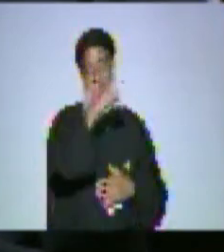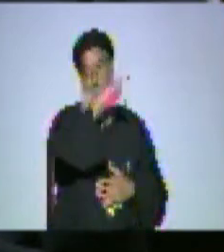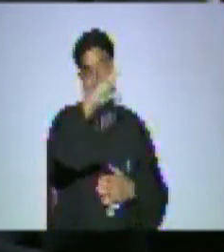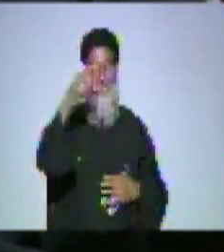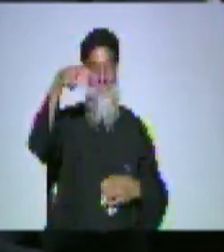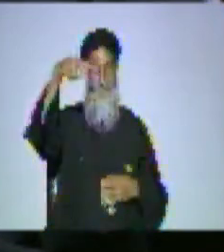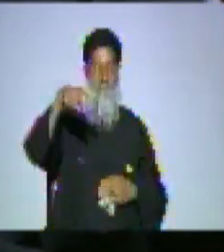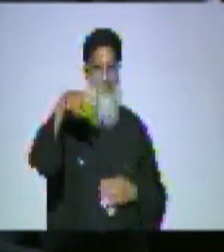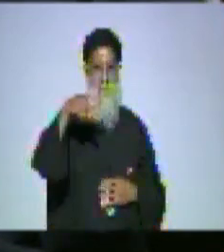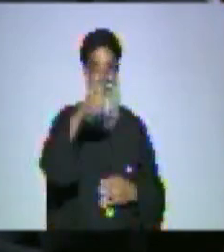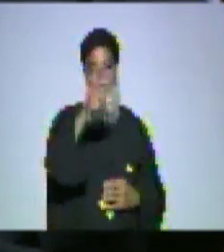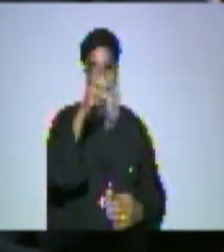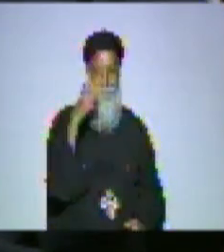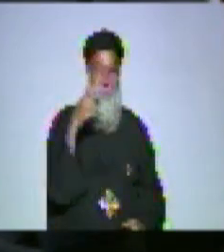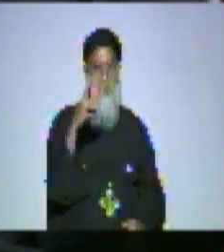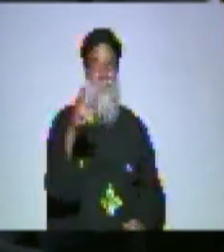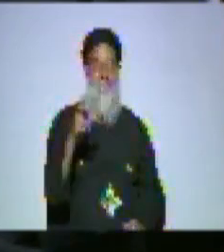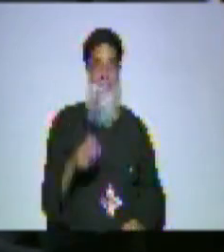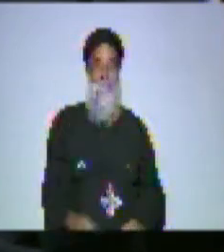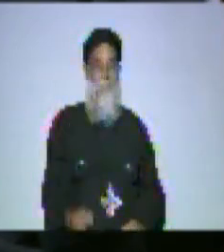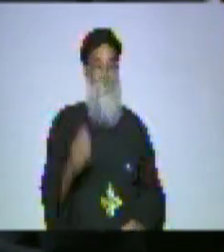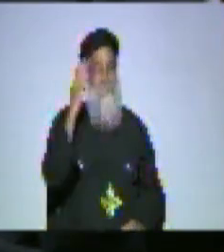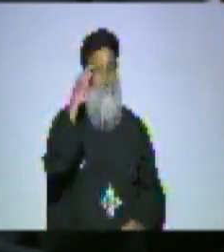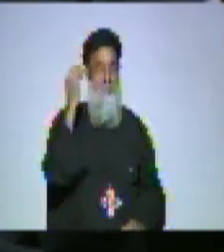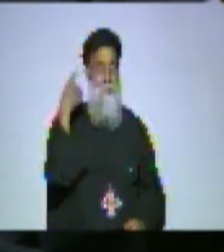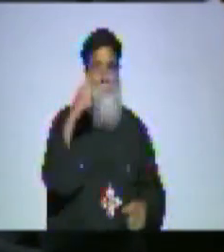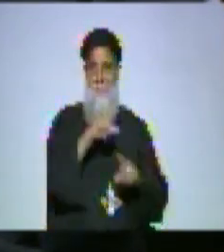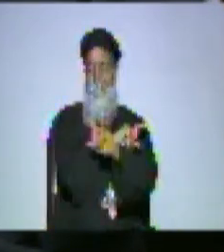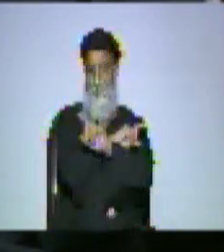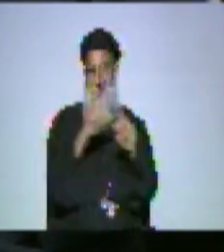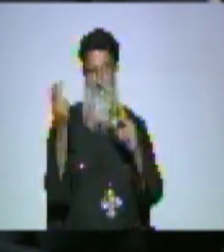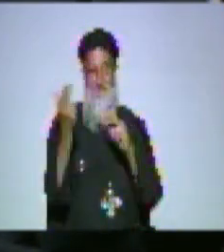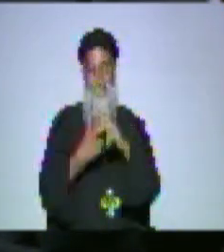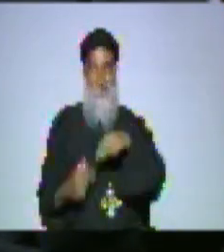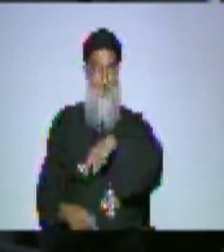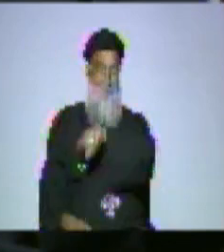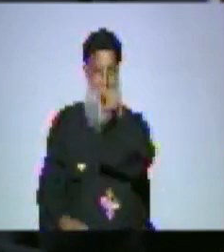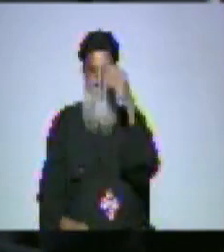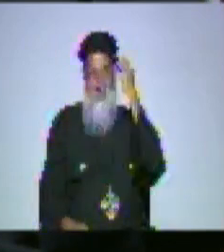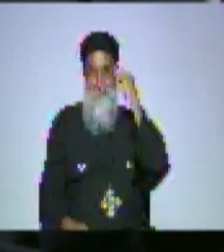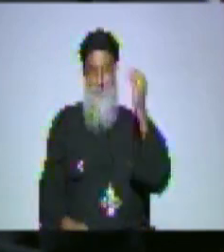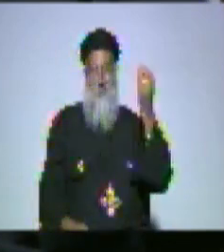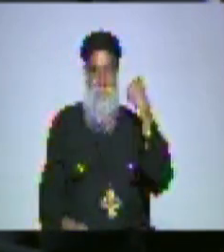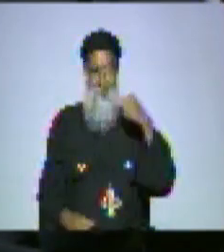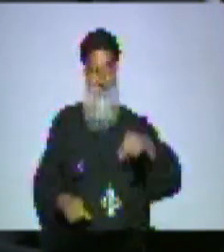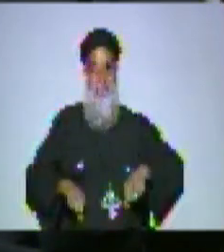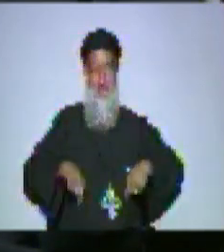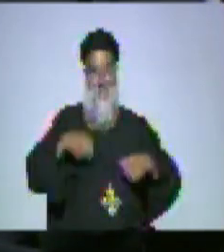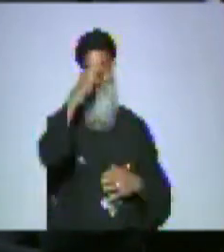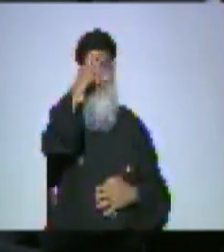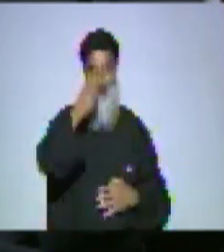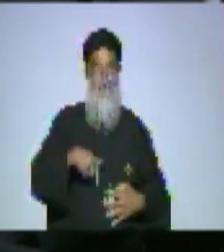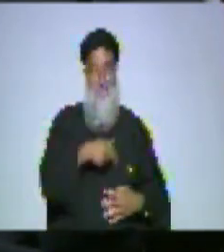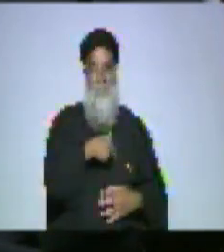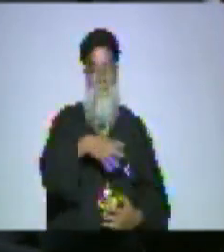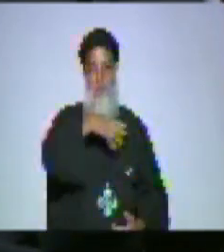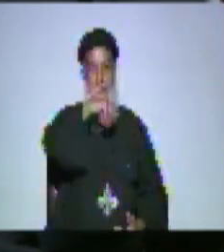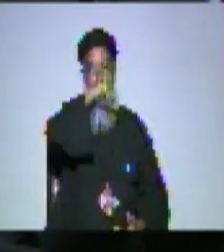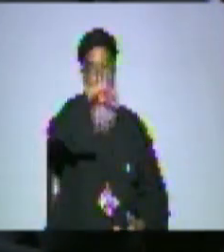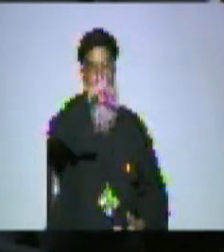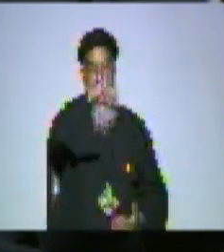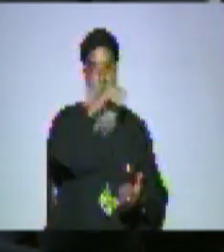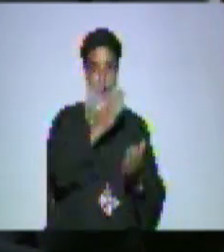1923 يوم لا ينسى في حياه البشريه وايضا بالاخص في حياه الكنيسه القبطيه الارثوذكسيه